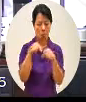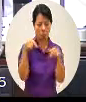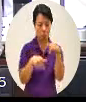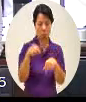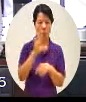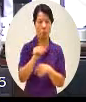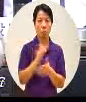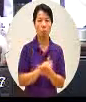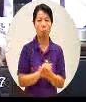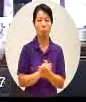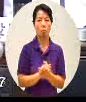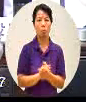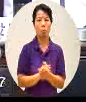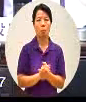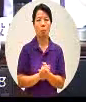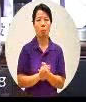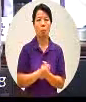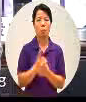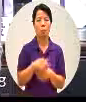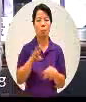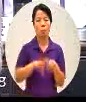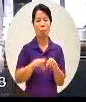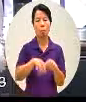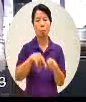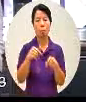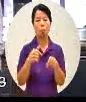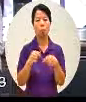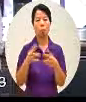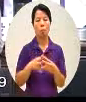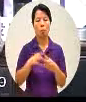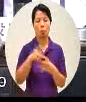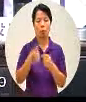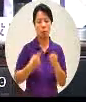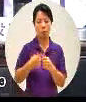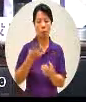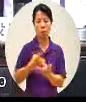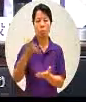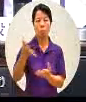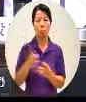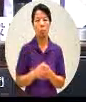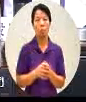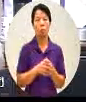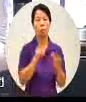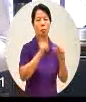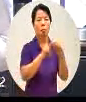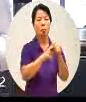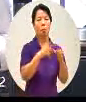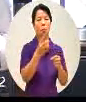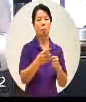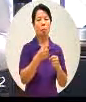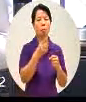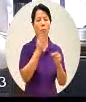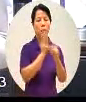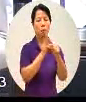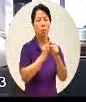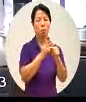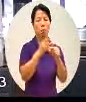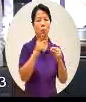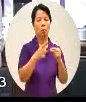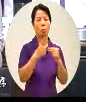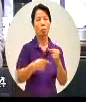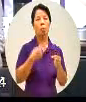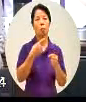据我了解了哈，那个南区厂的部分哈是每年四次，中区厂的部分是每年两次。